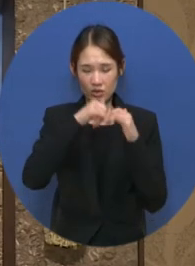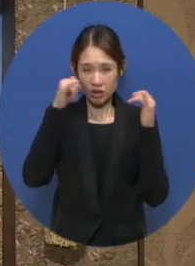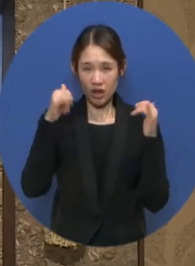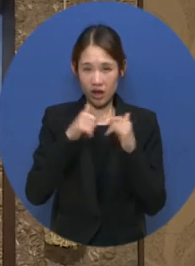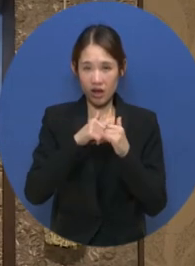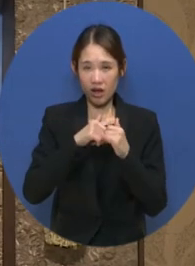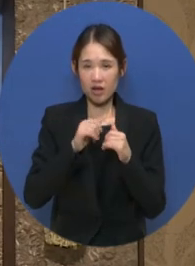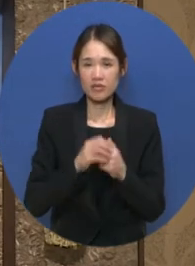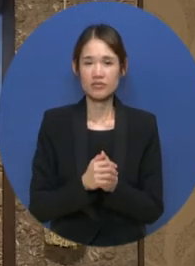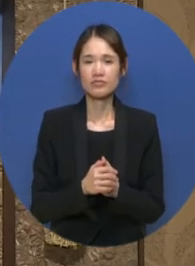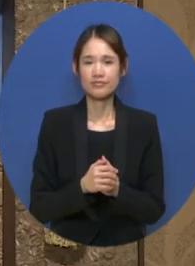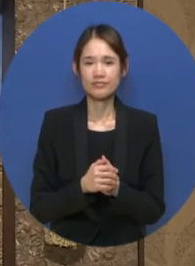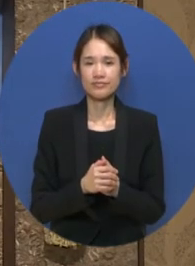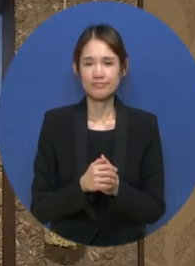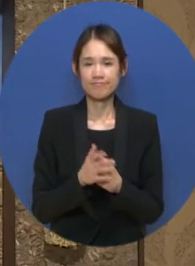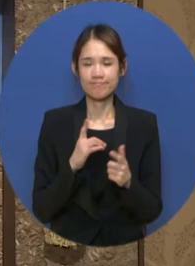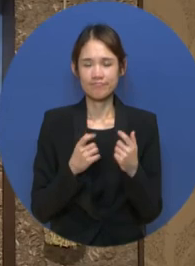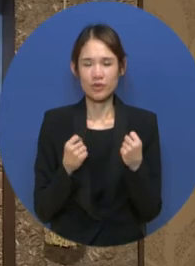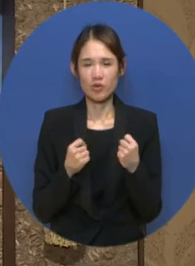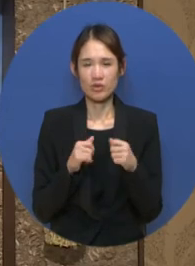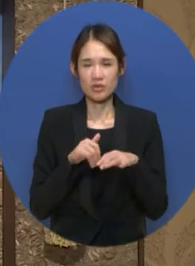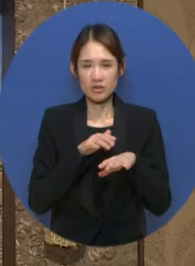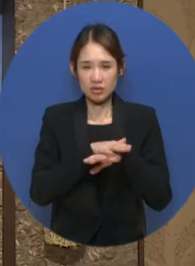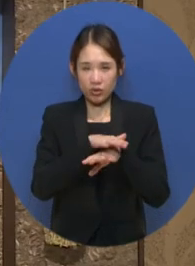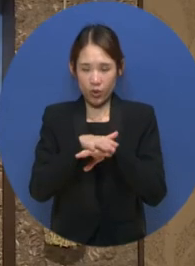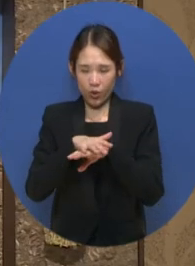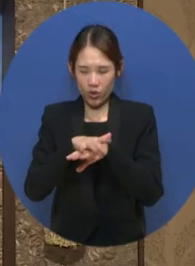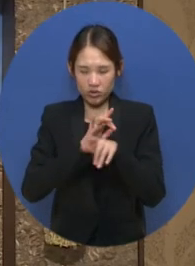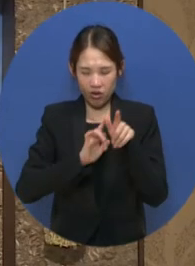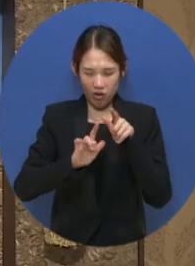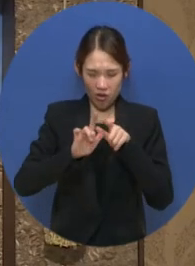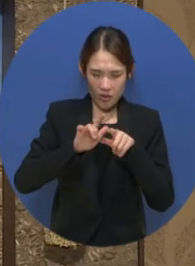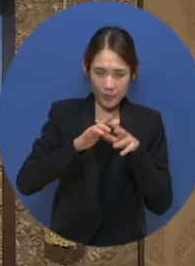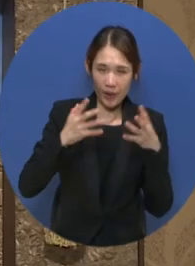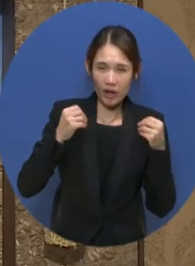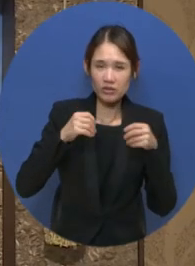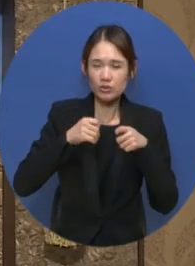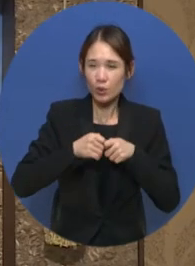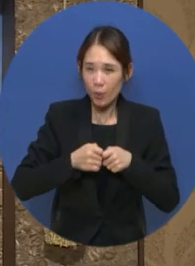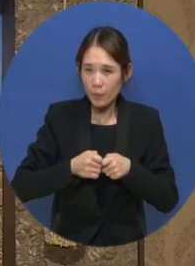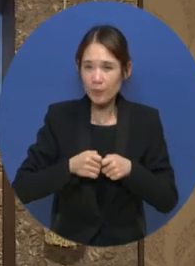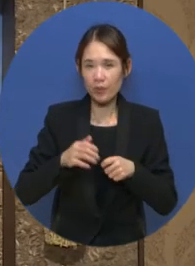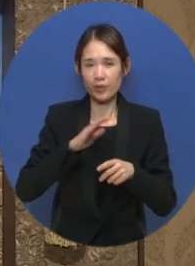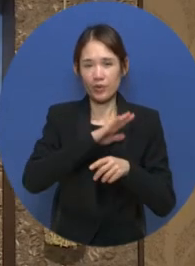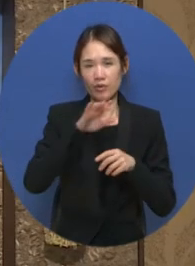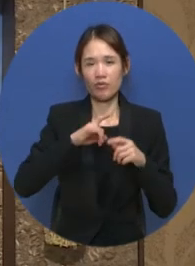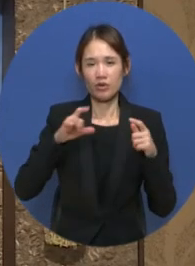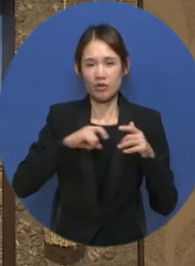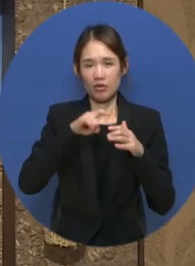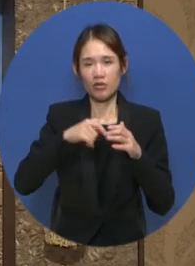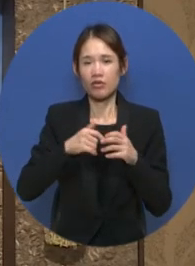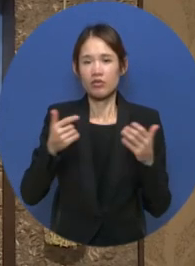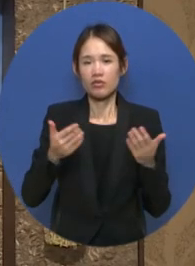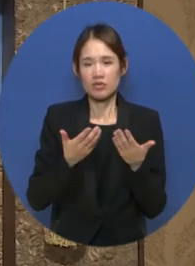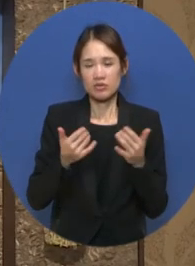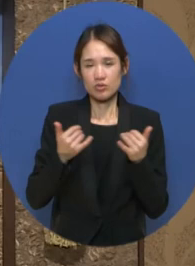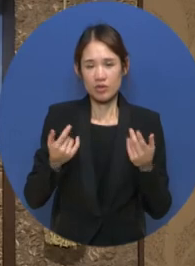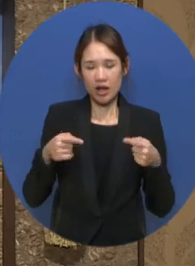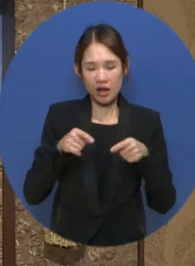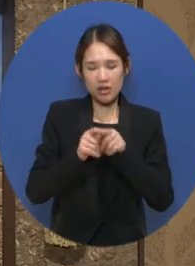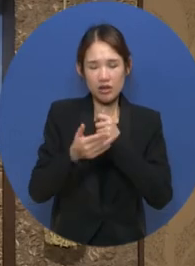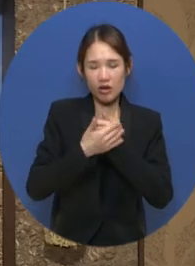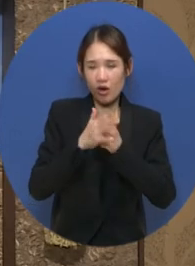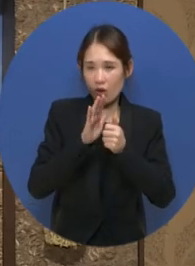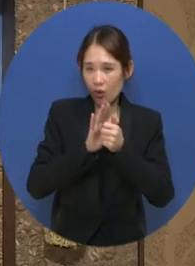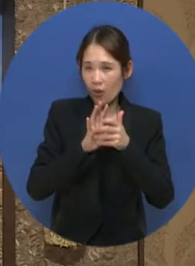지역사회 내에서 이 탄탄한 쪽 인권 생태계가 조금 더 만들어 질 수 있도록 전화 저희도 치여 기관에 있는 여러 직원들이